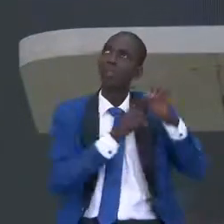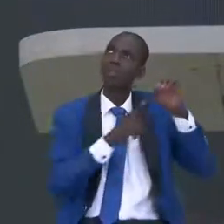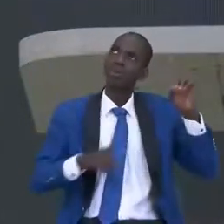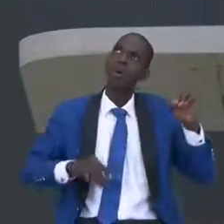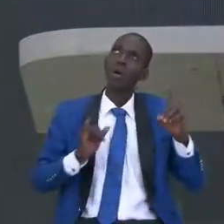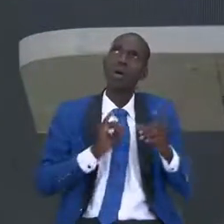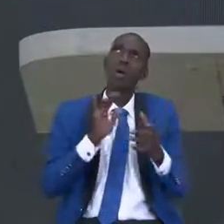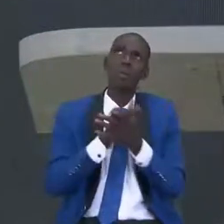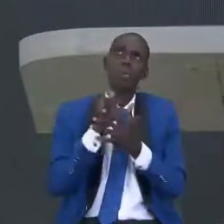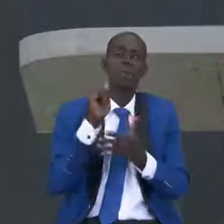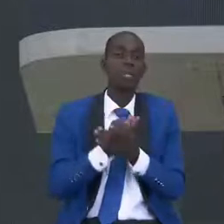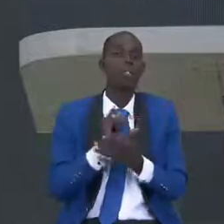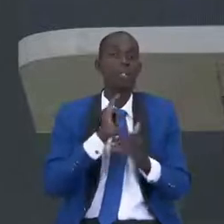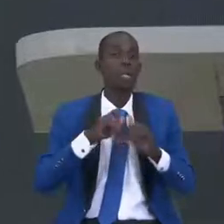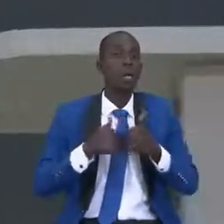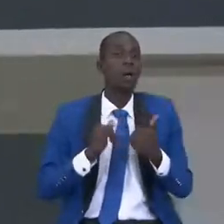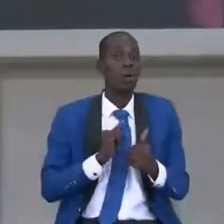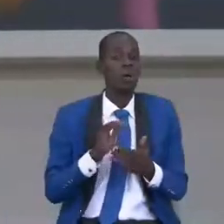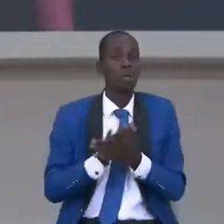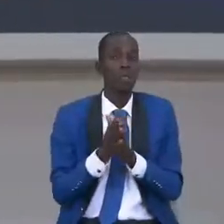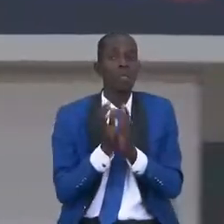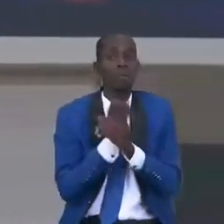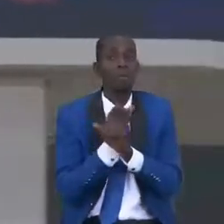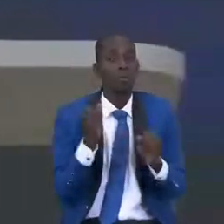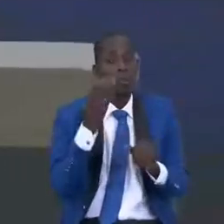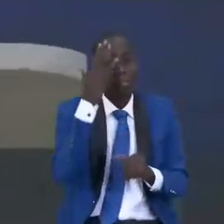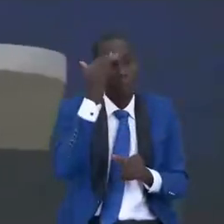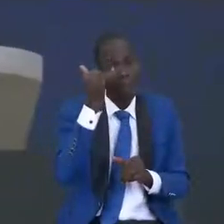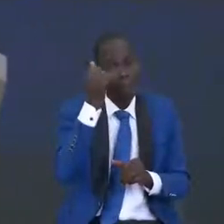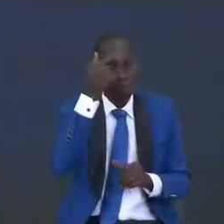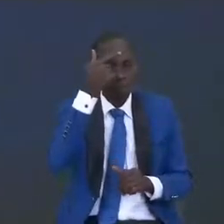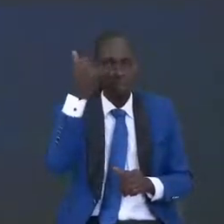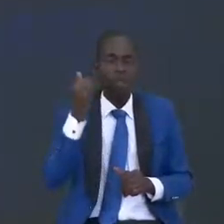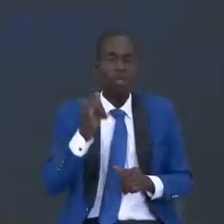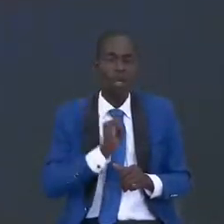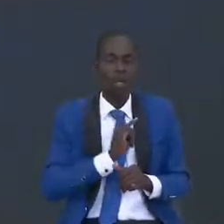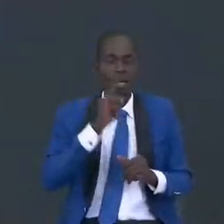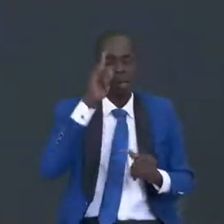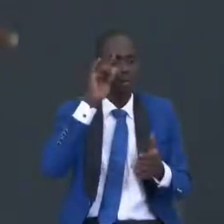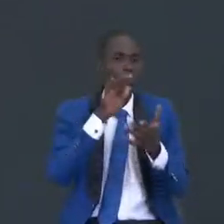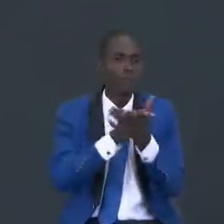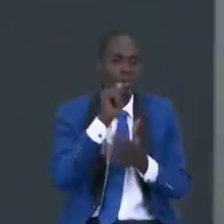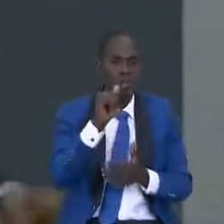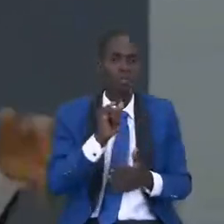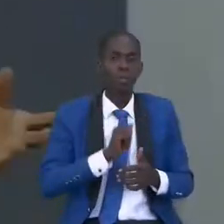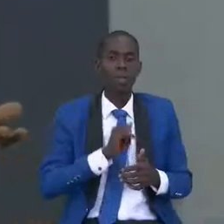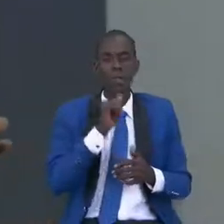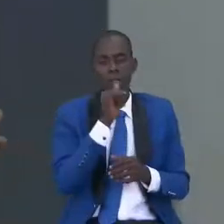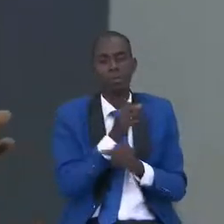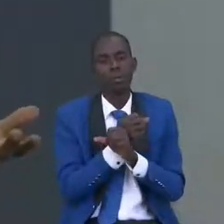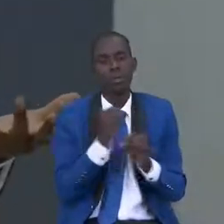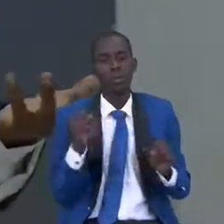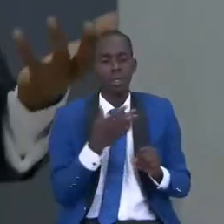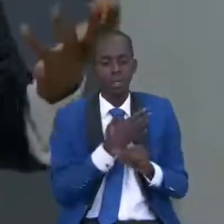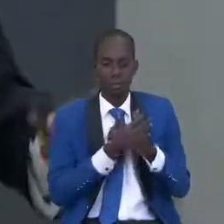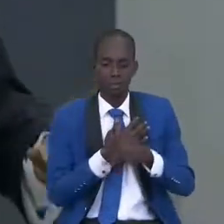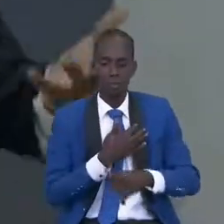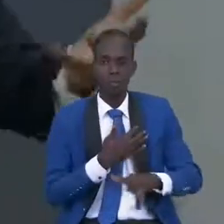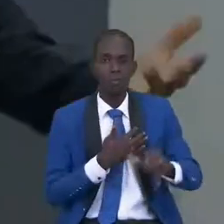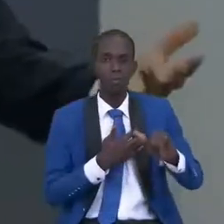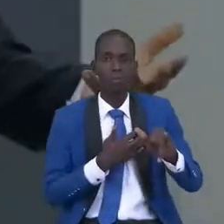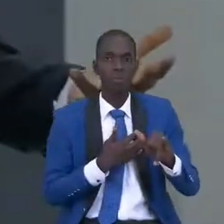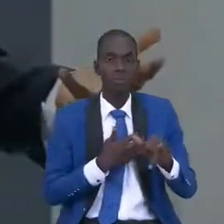ça que j'ai été sauvé. Parce que j'ai cru que je suis sauvé. Mais,